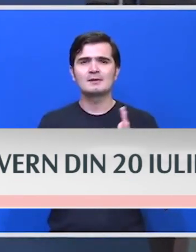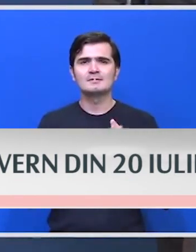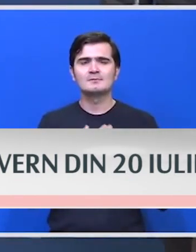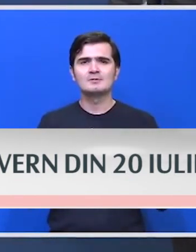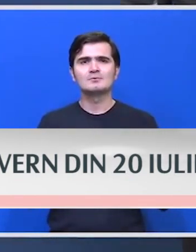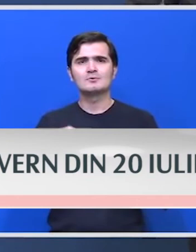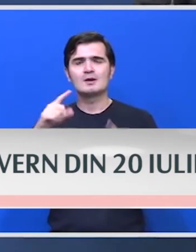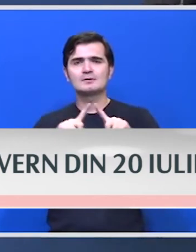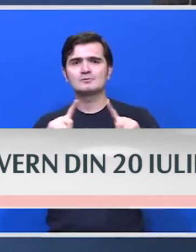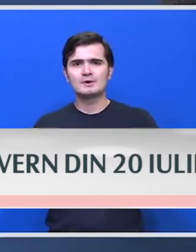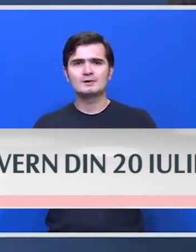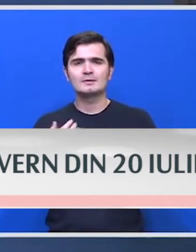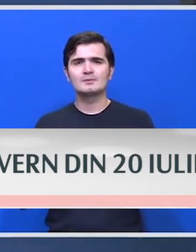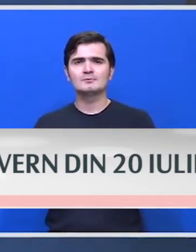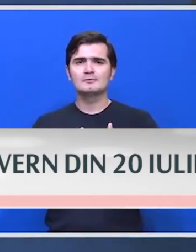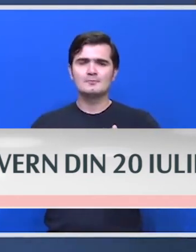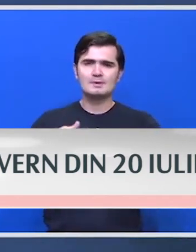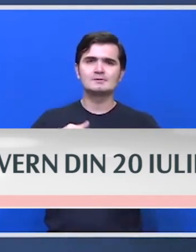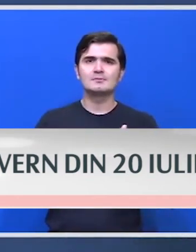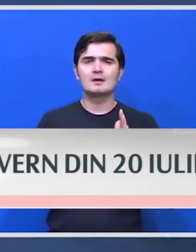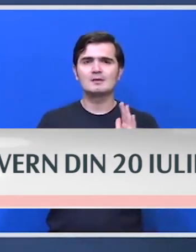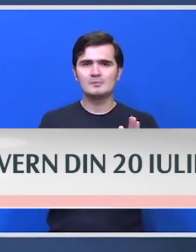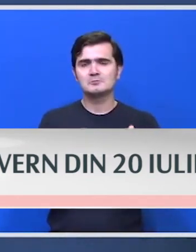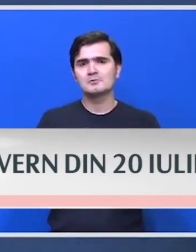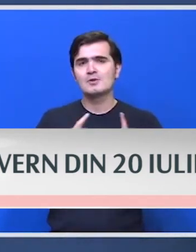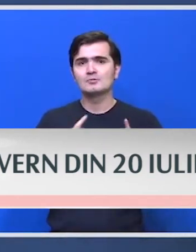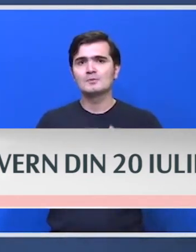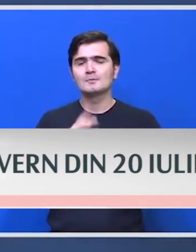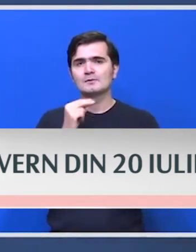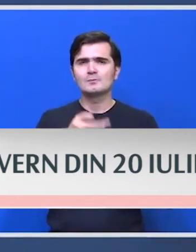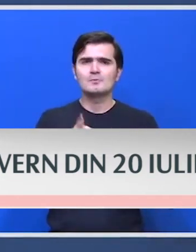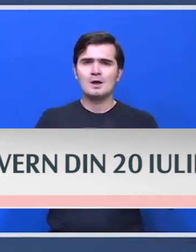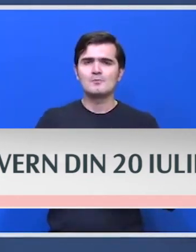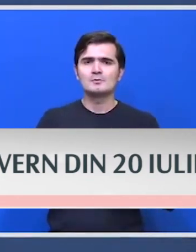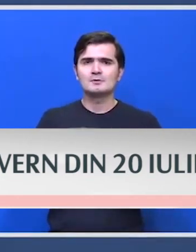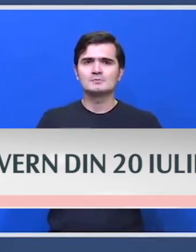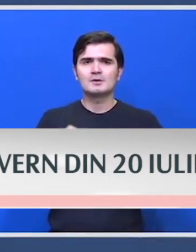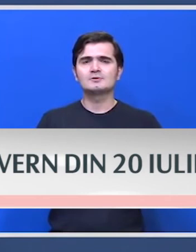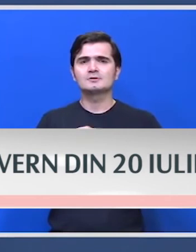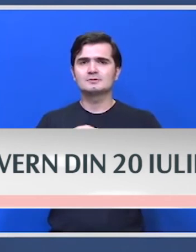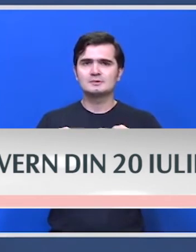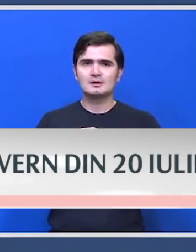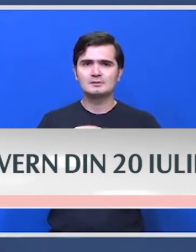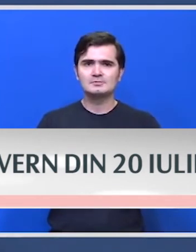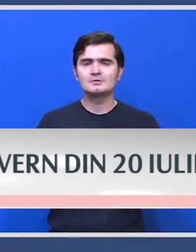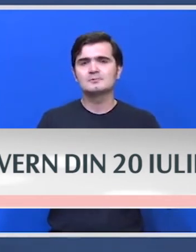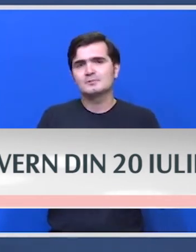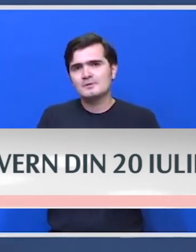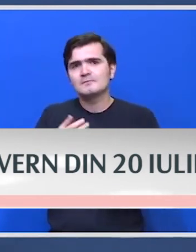conexe ministerului pe care îl reprezint, mă așteptam să discutăm mai mult pe marginea acestei strategii. Păi, vreau să vă spun că